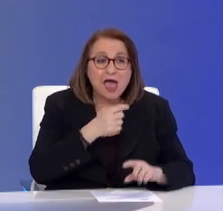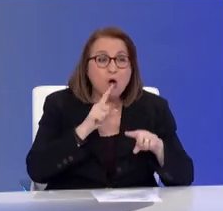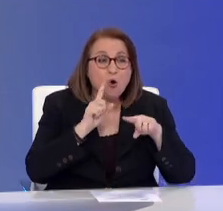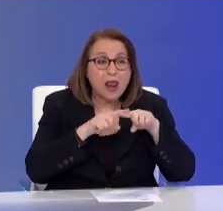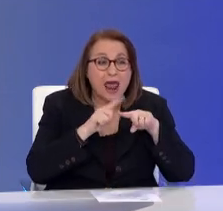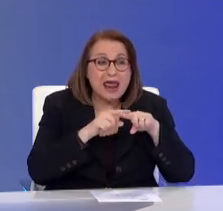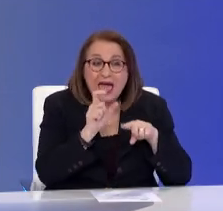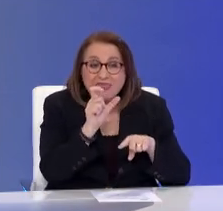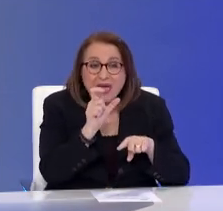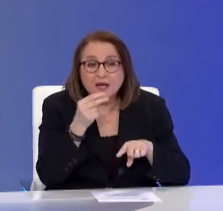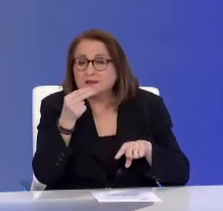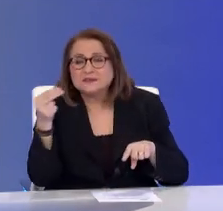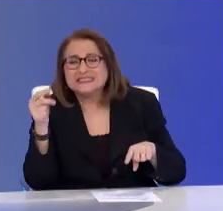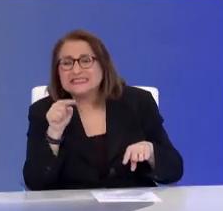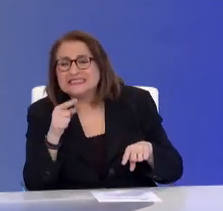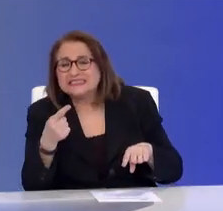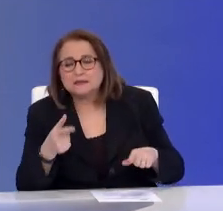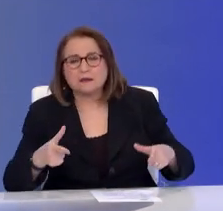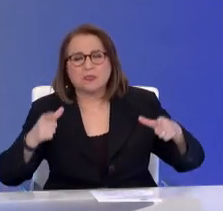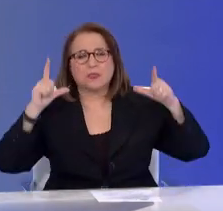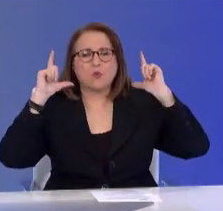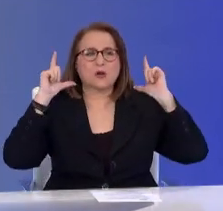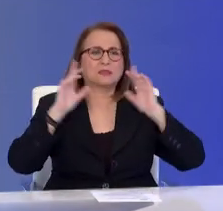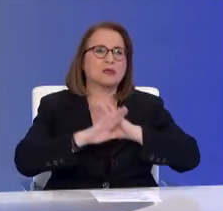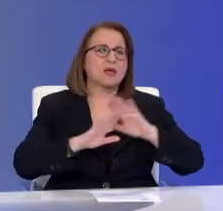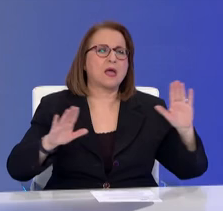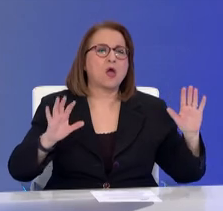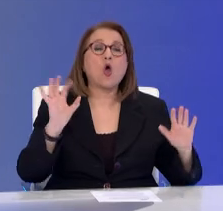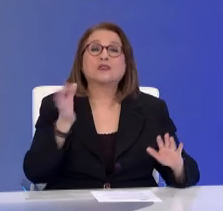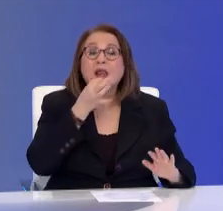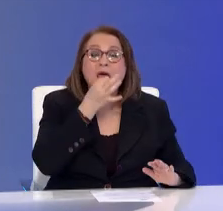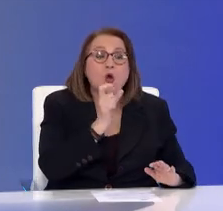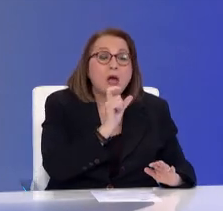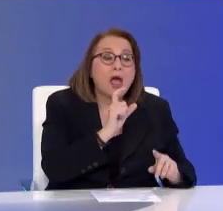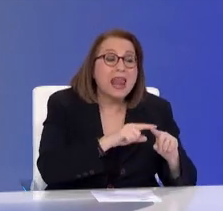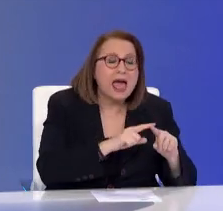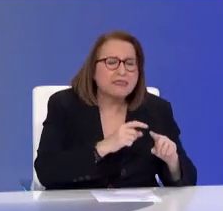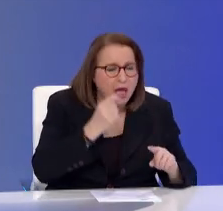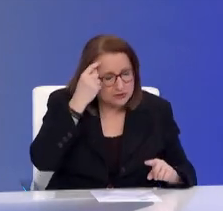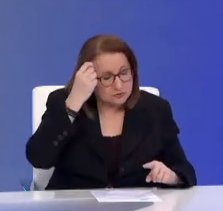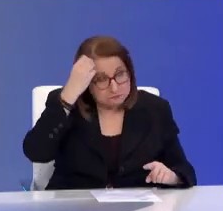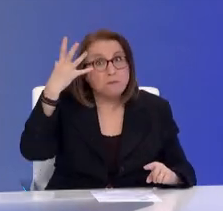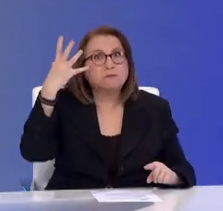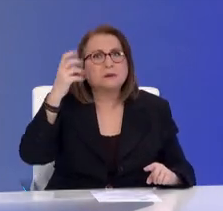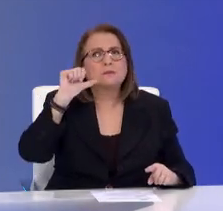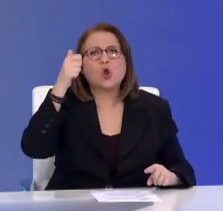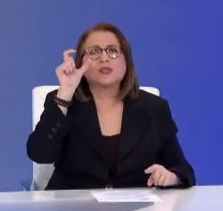δημοκρατία. Είναι η πρώτη λέξη η οποία μας έρχεται στο νου.